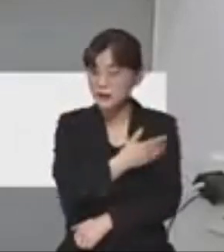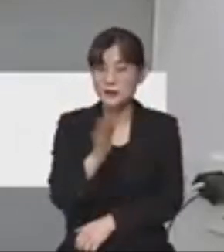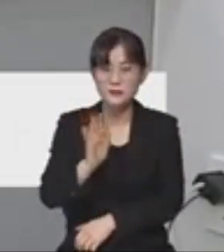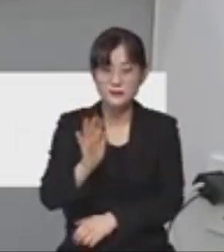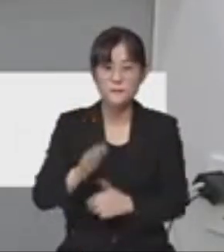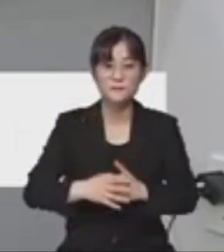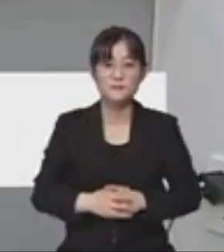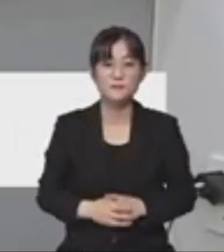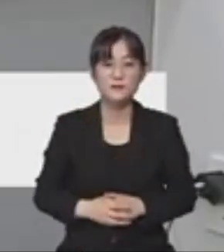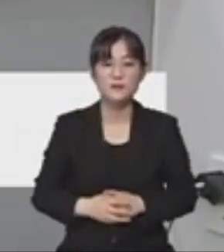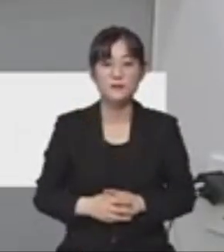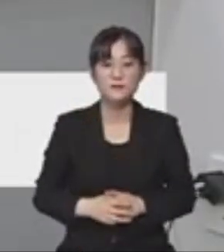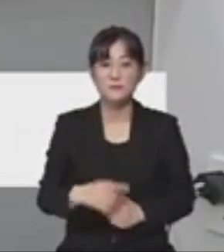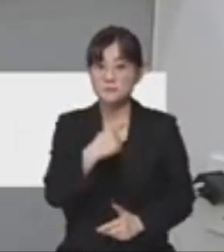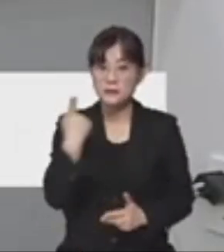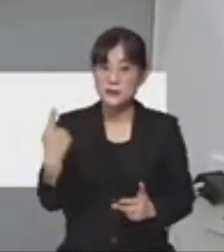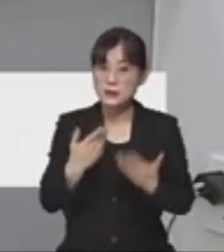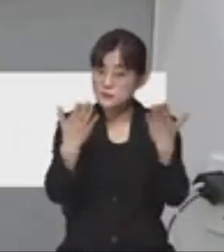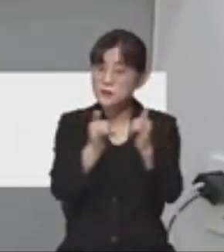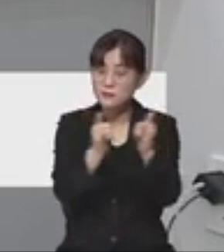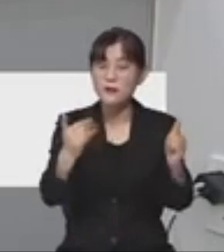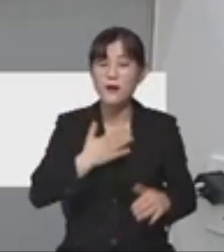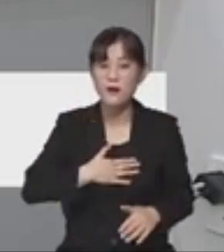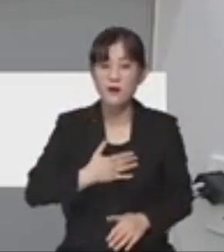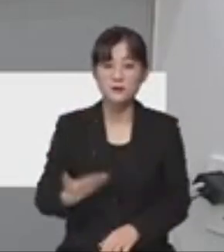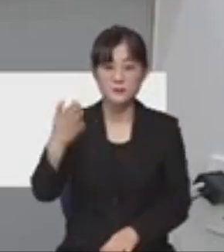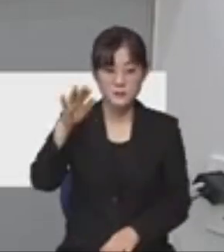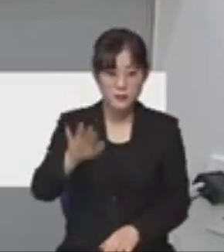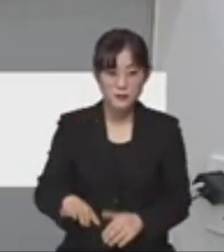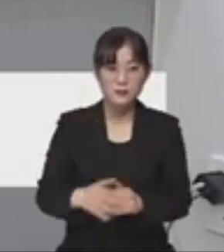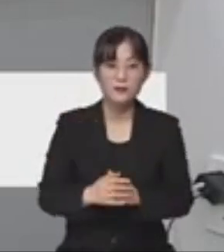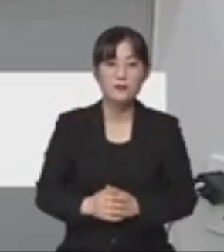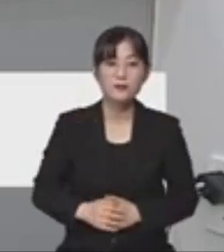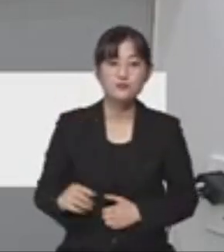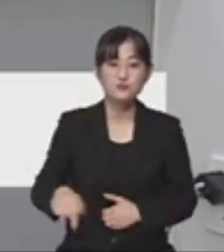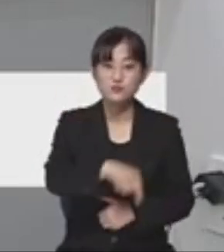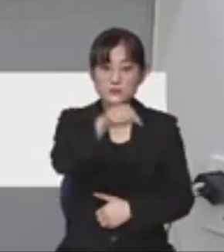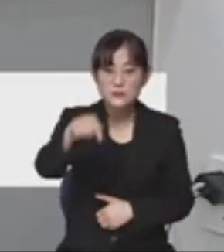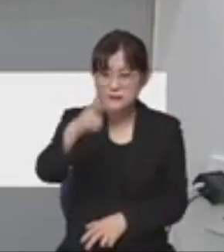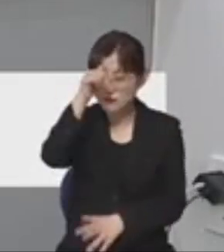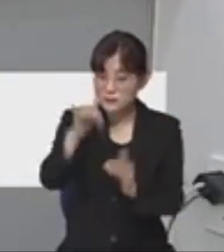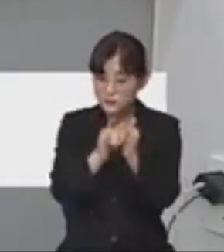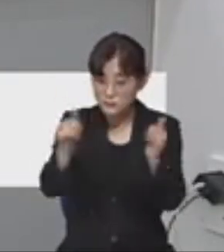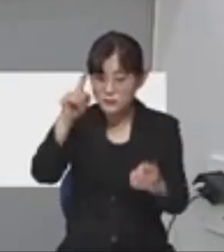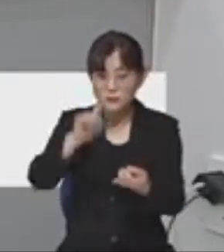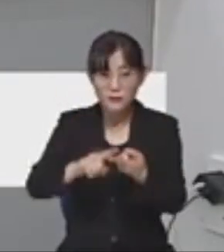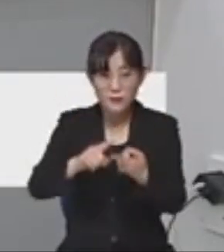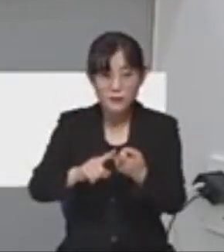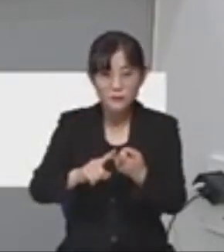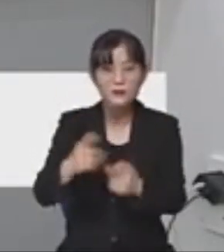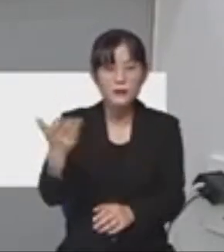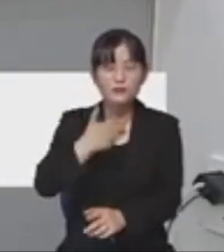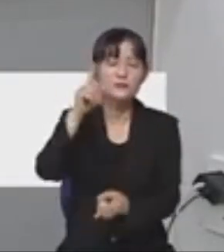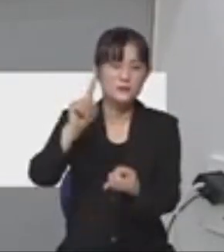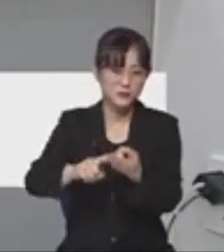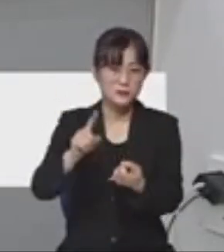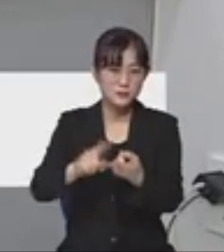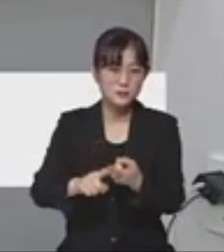아니에요. 알아요. 그런데 그럼에도 불구하고 이런 아픔도 있다는 것을 이제는 우리 사회가